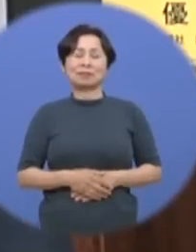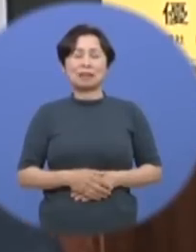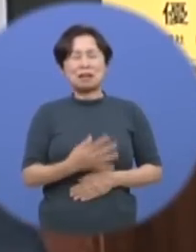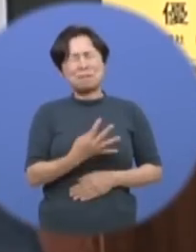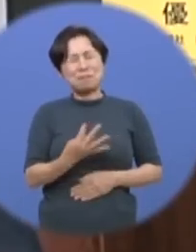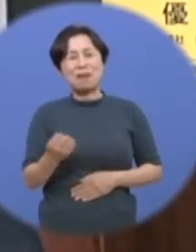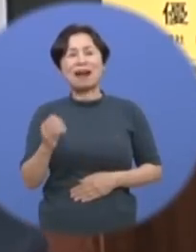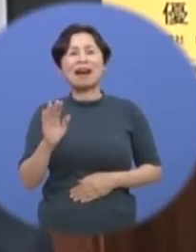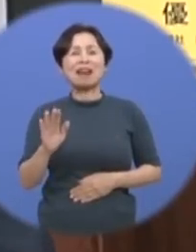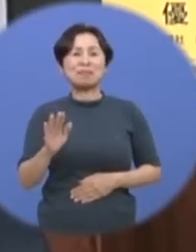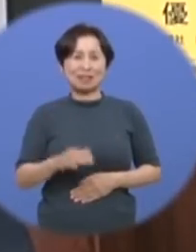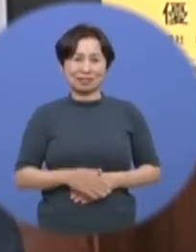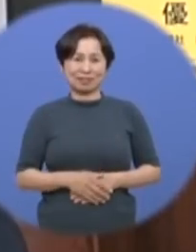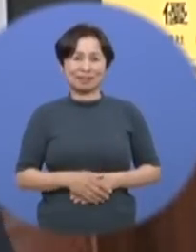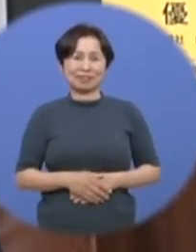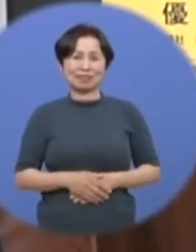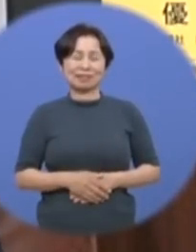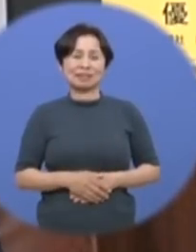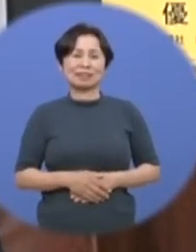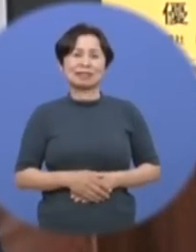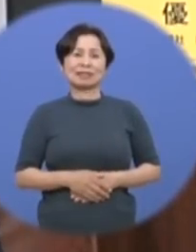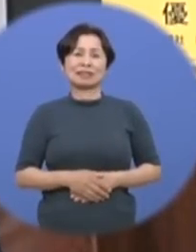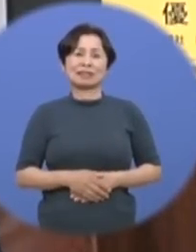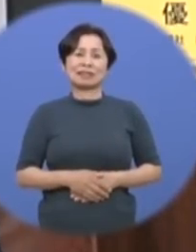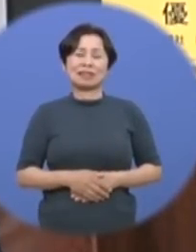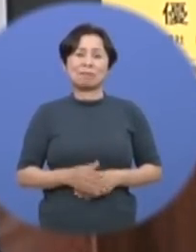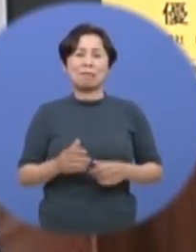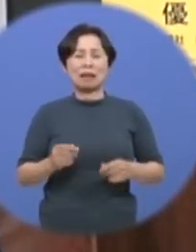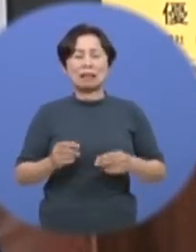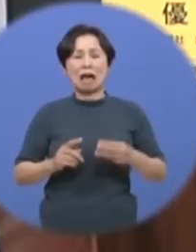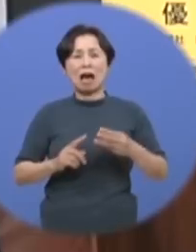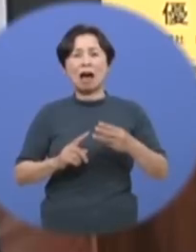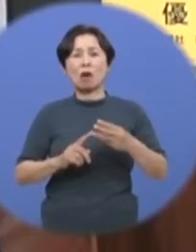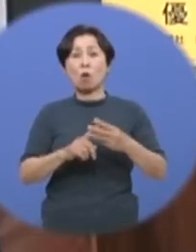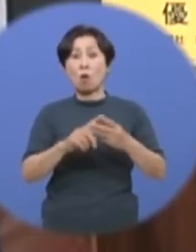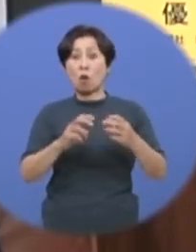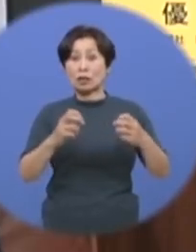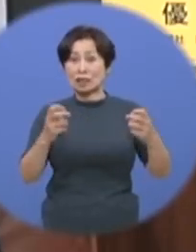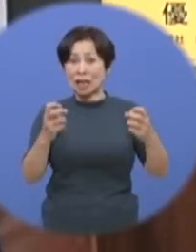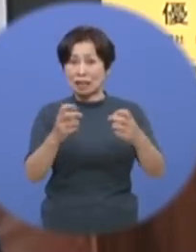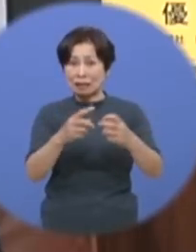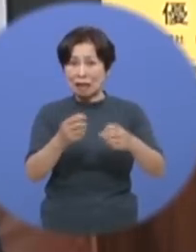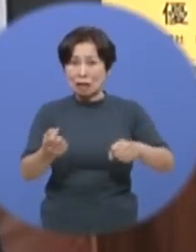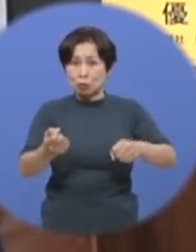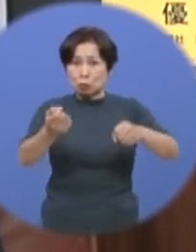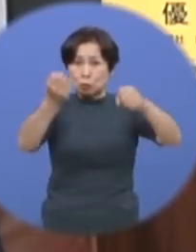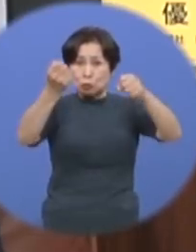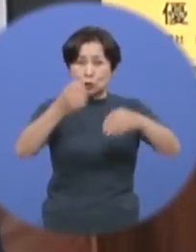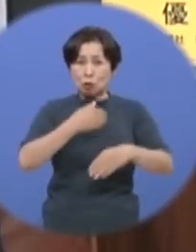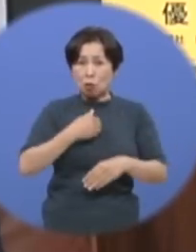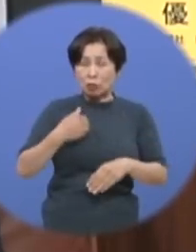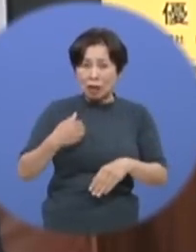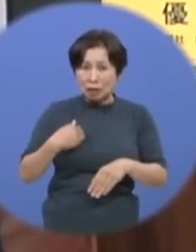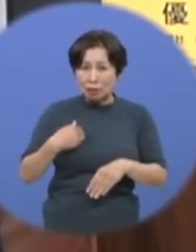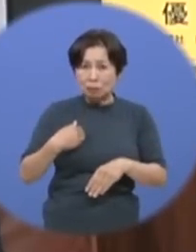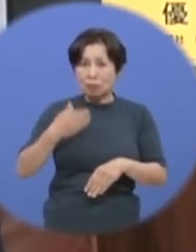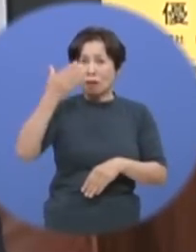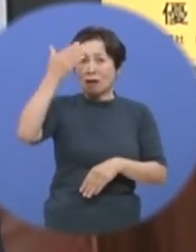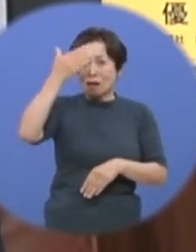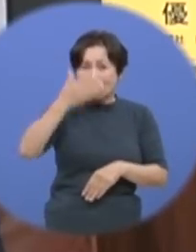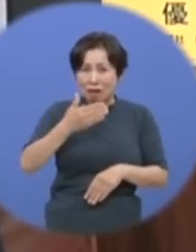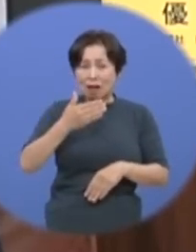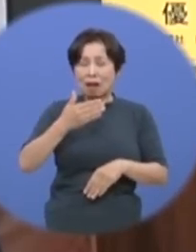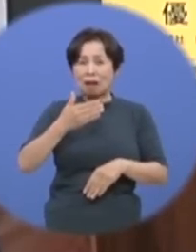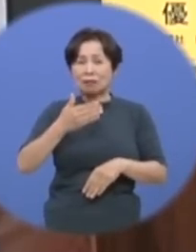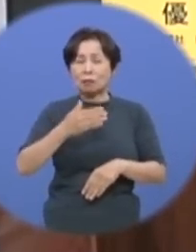いっぱいありますけどやっぱり位甲子園でこうやったら優勝できるって言うのを教えてもらったような